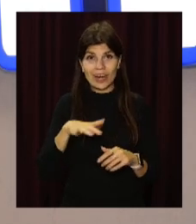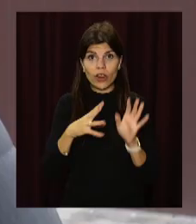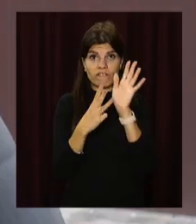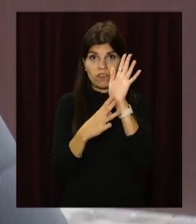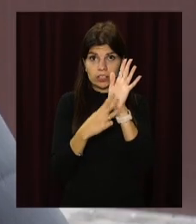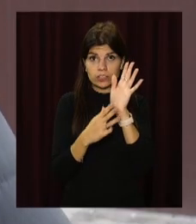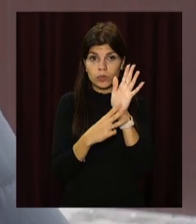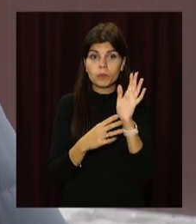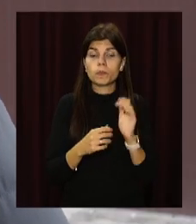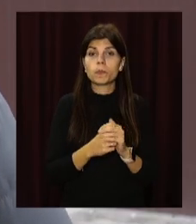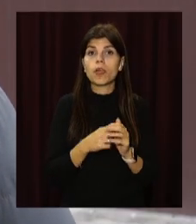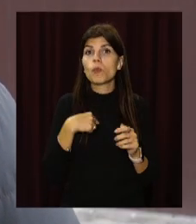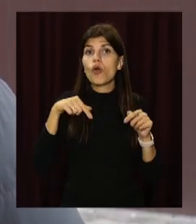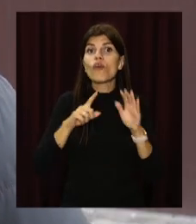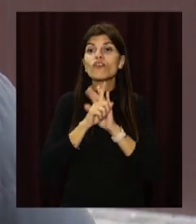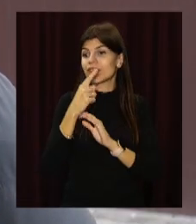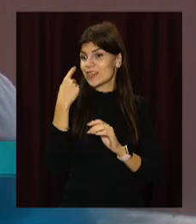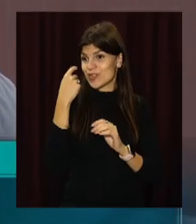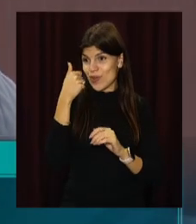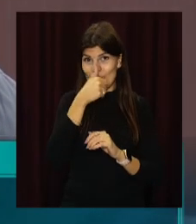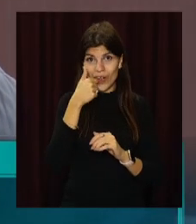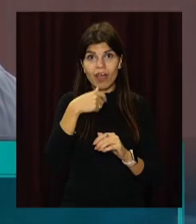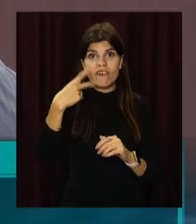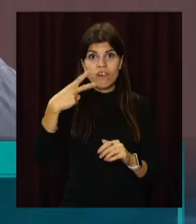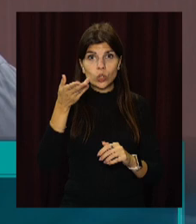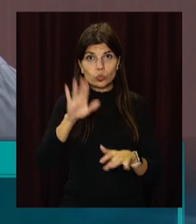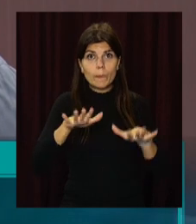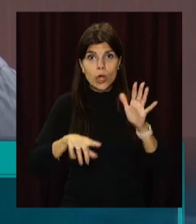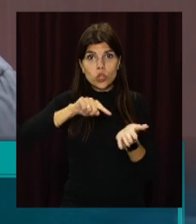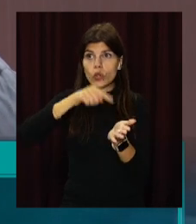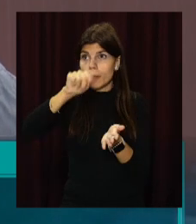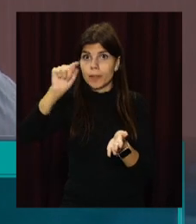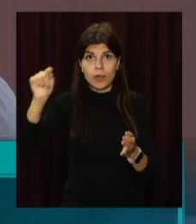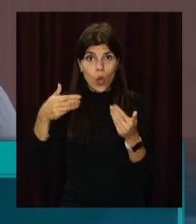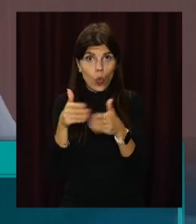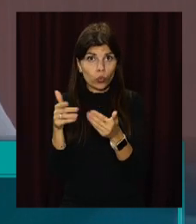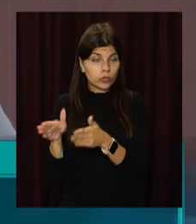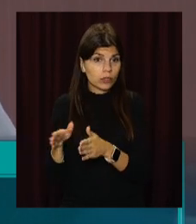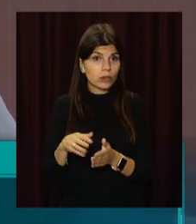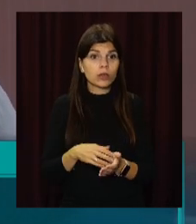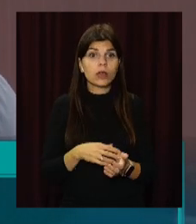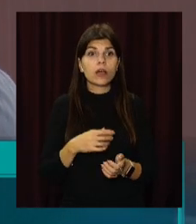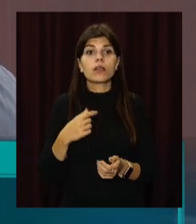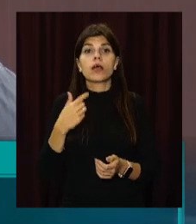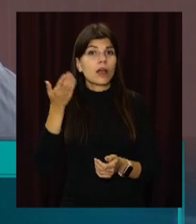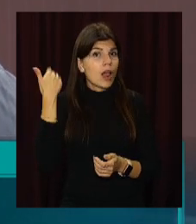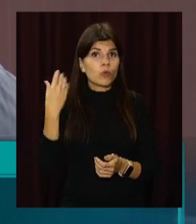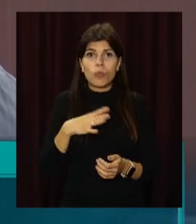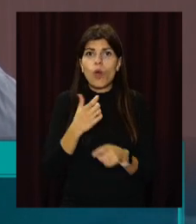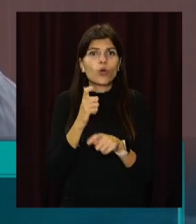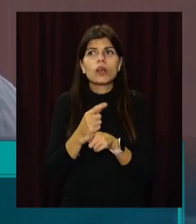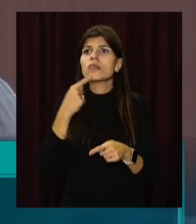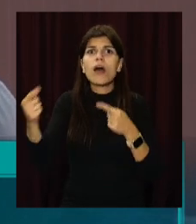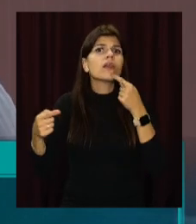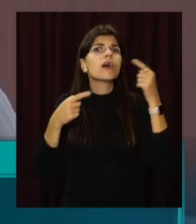80. З початку року ми відкрили 23 ЦНАПи. От нещодавно ми були майже в найвіддаленішій точці нашої